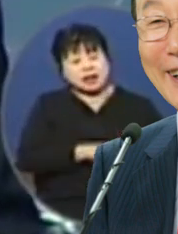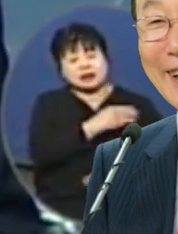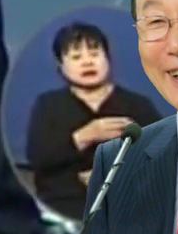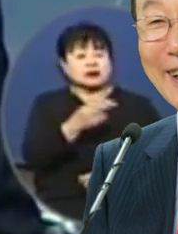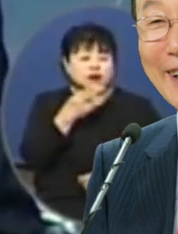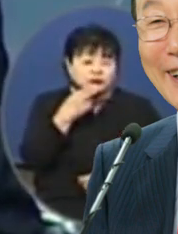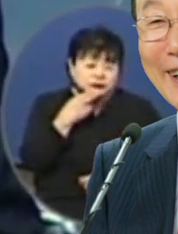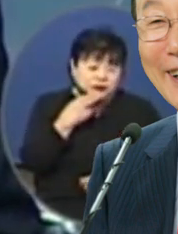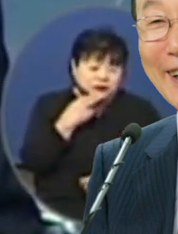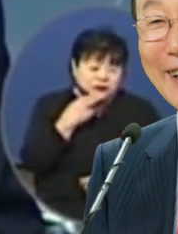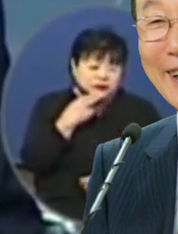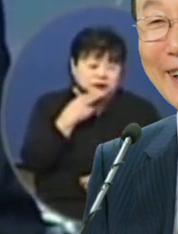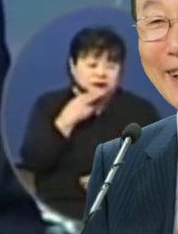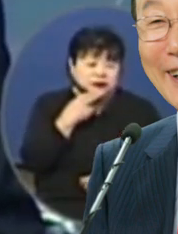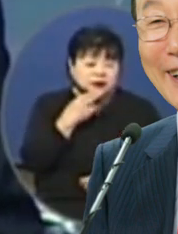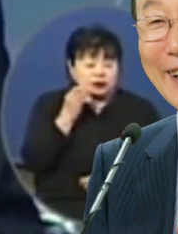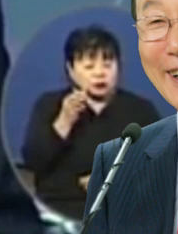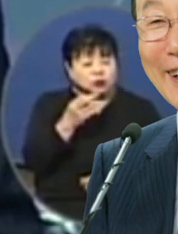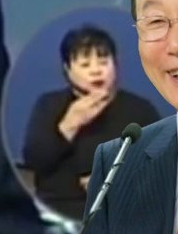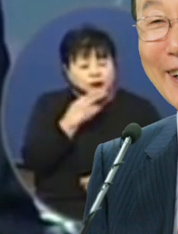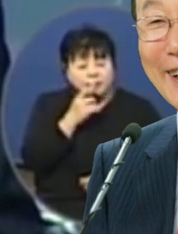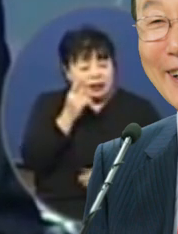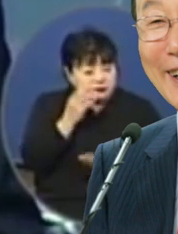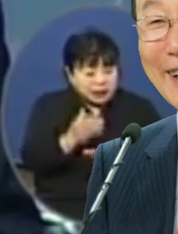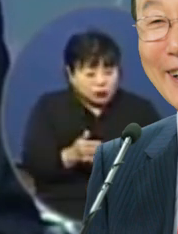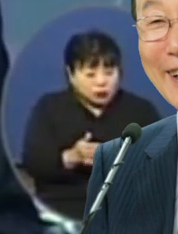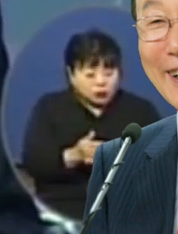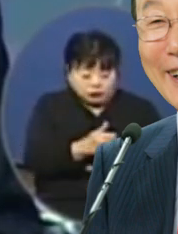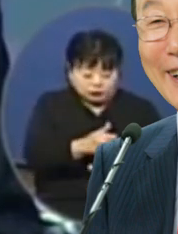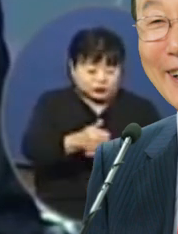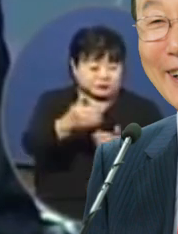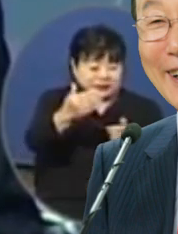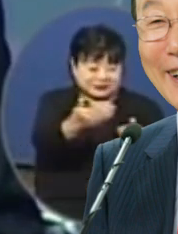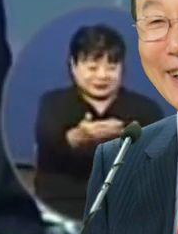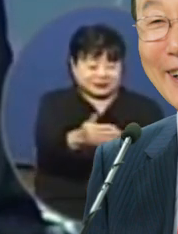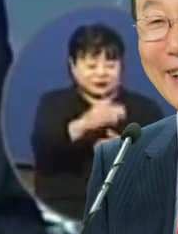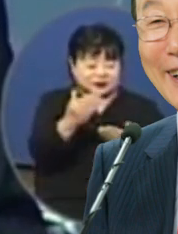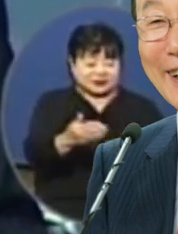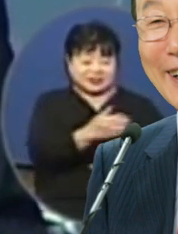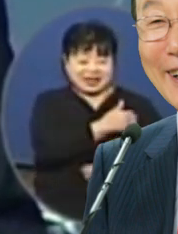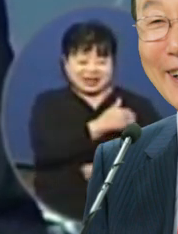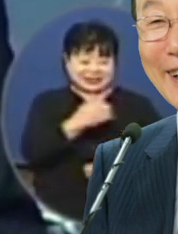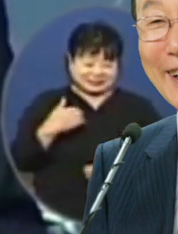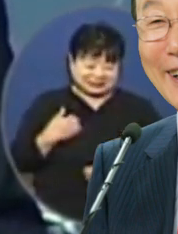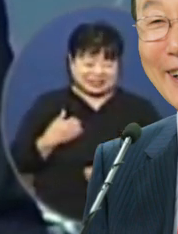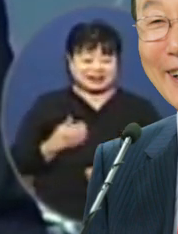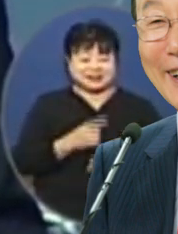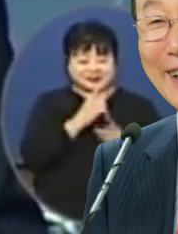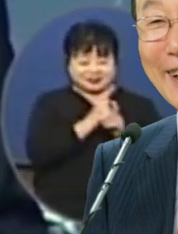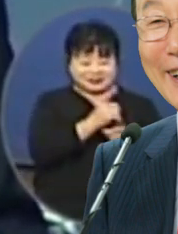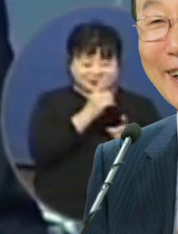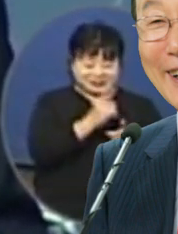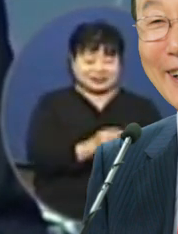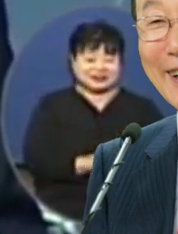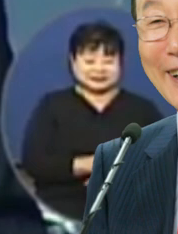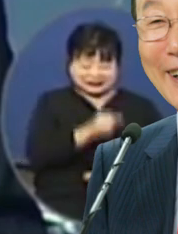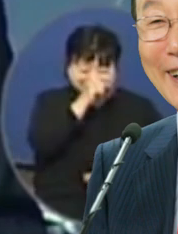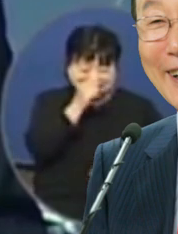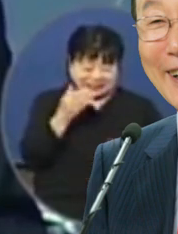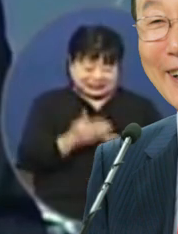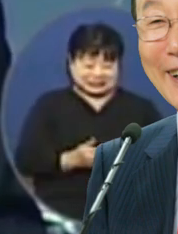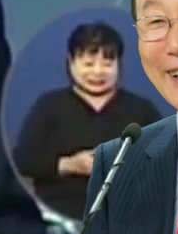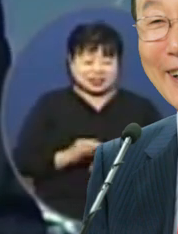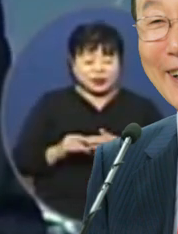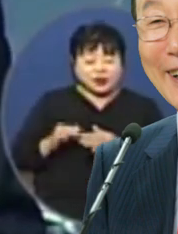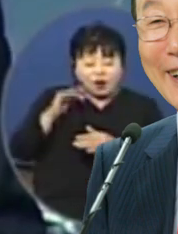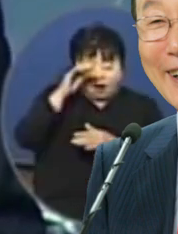없다, 자본이 없다 그렇게 하지 마시고 주님께서 모든 일에 항상 모든 것이 능력하여 모든 착한 일을